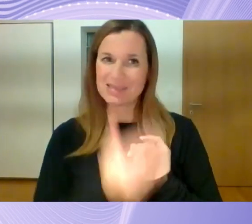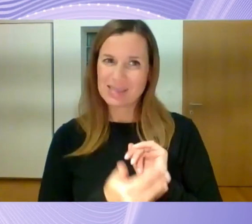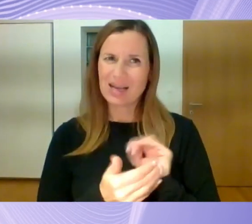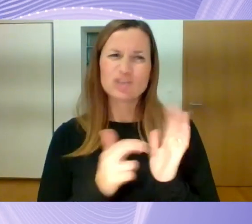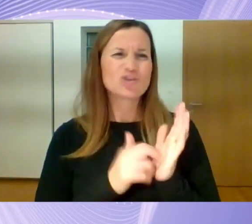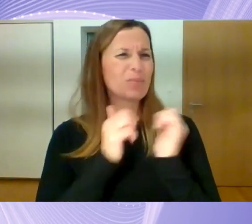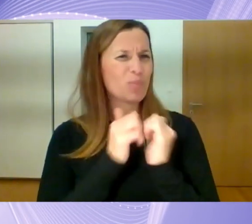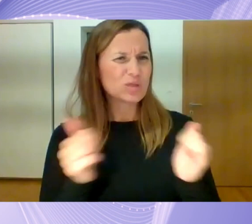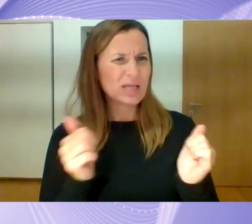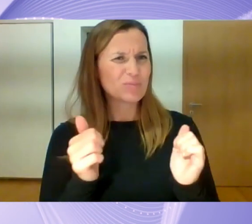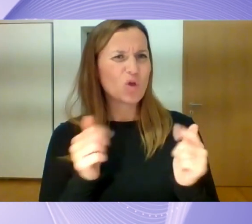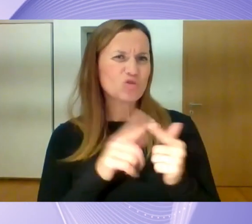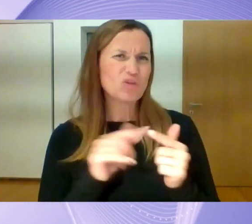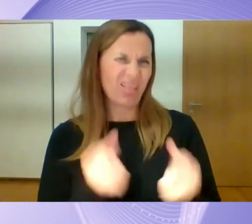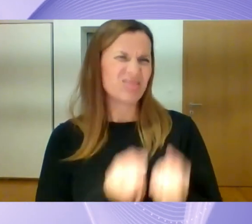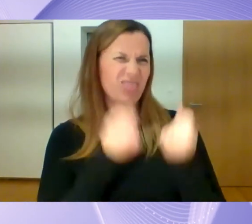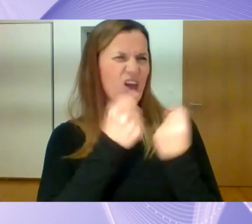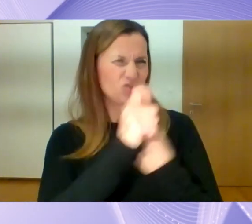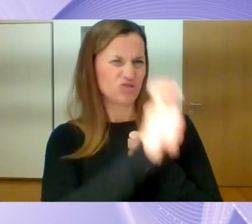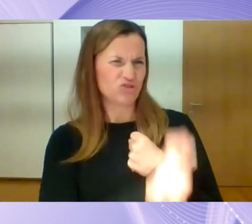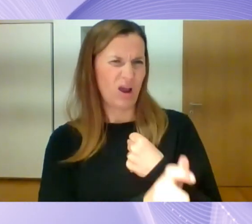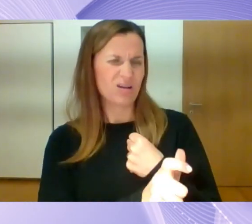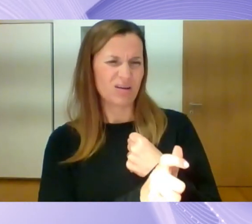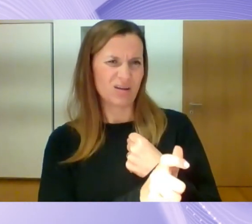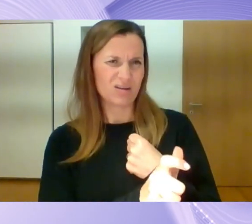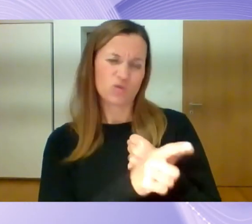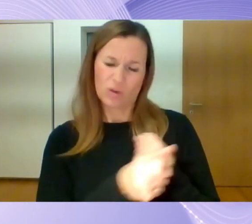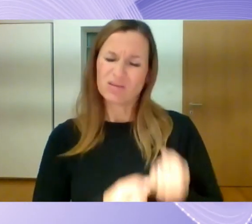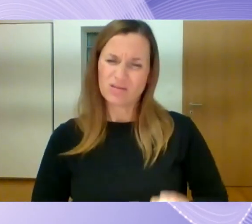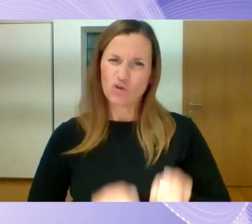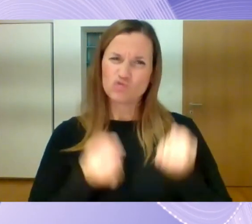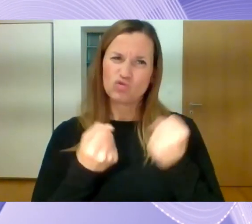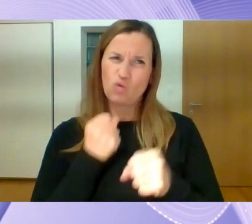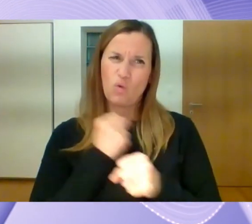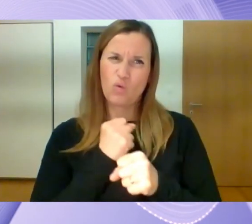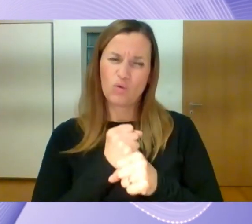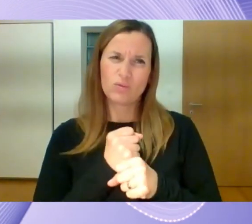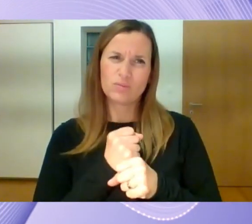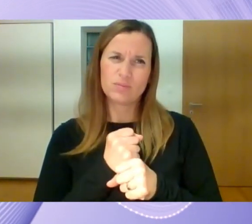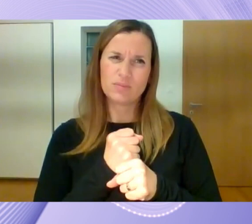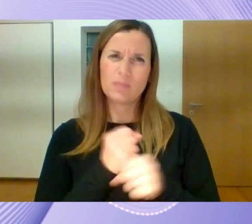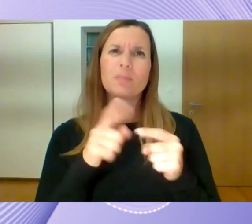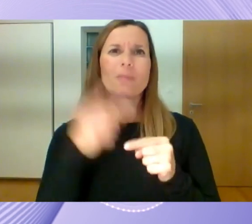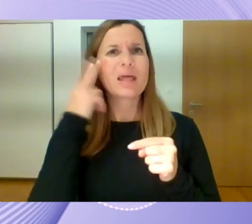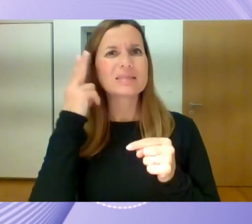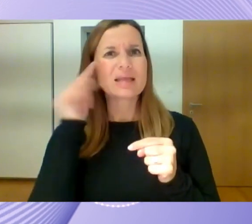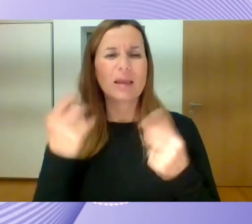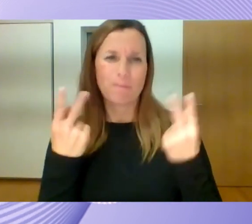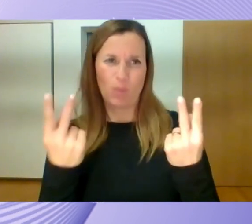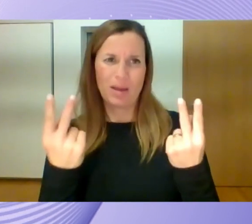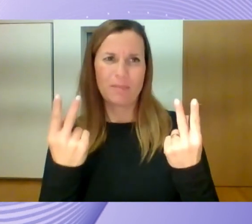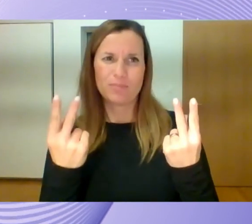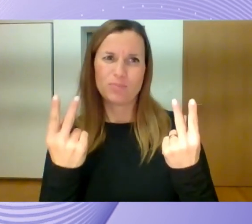to ni taka samoumevna stvar, pa zelo težka v resnici. Potem znanje je pomembno to, kar smo danes